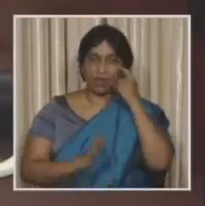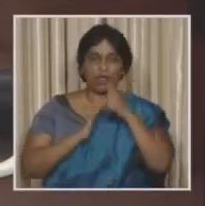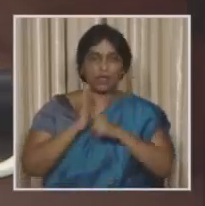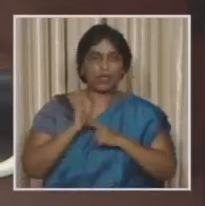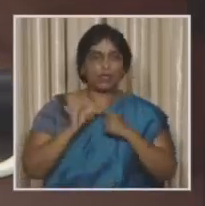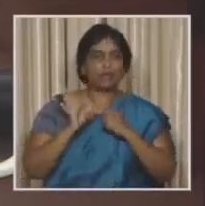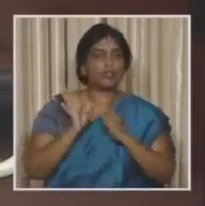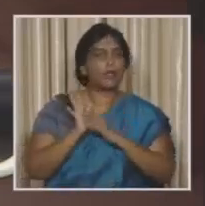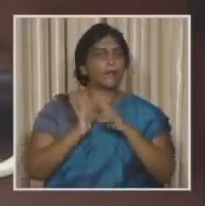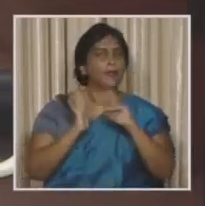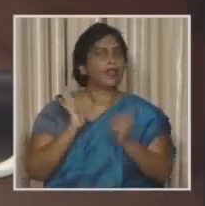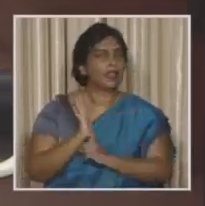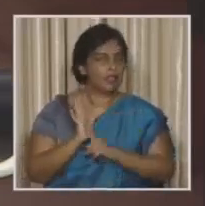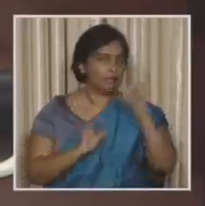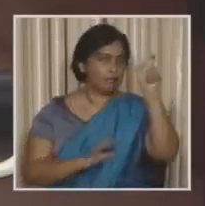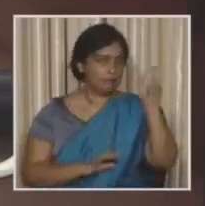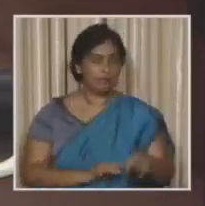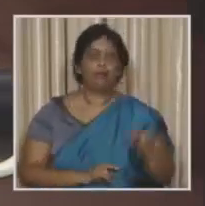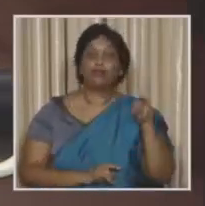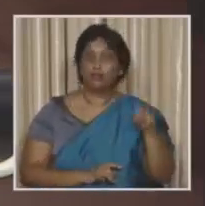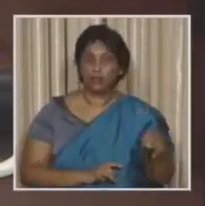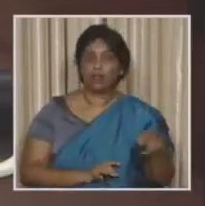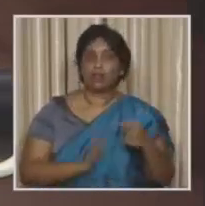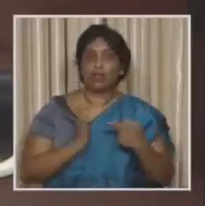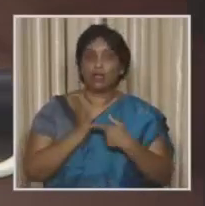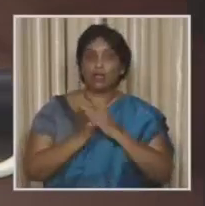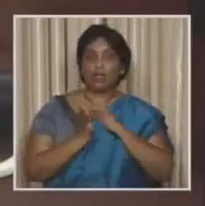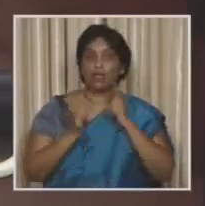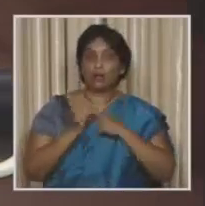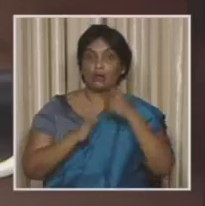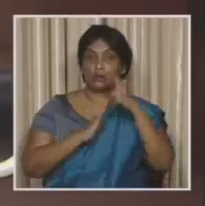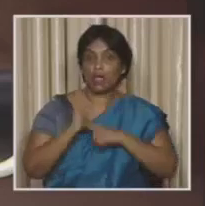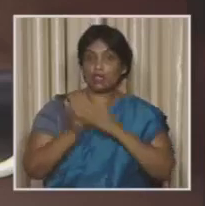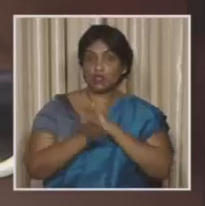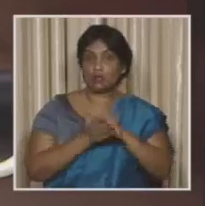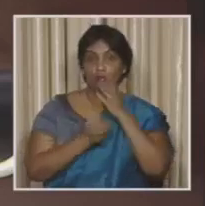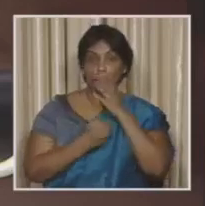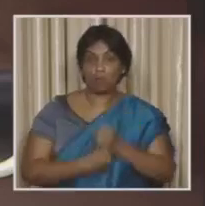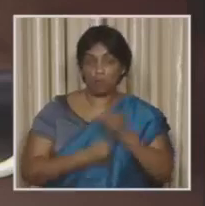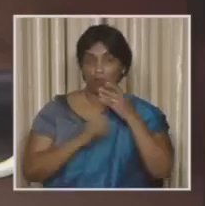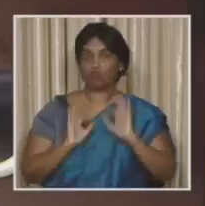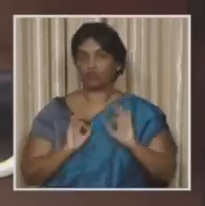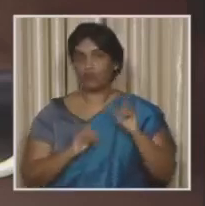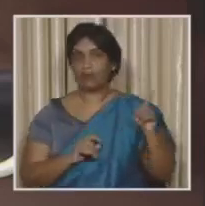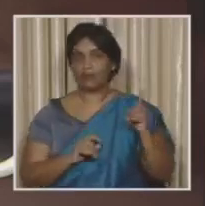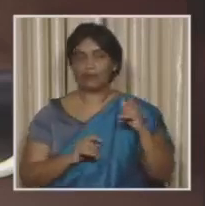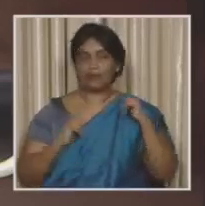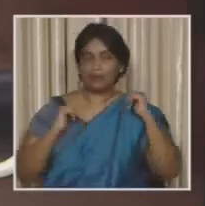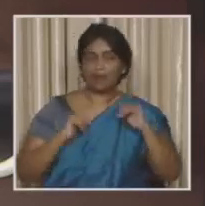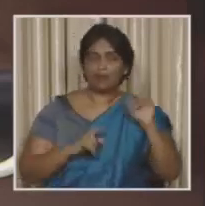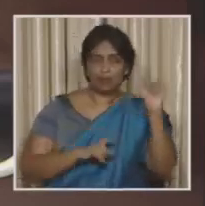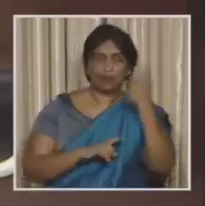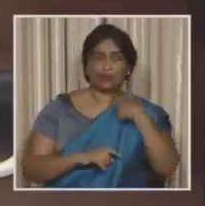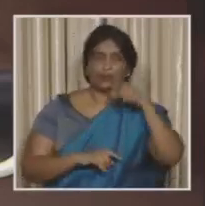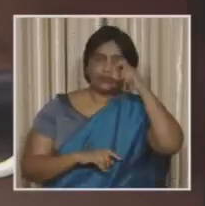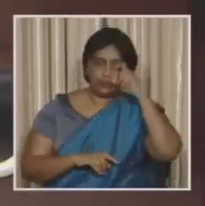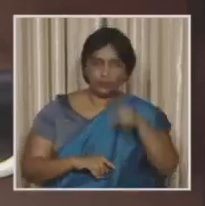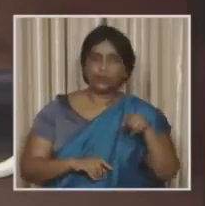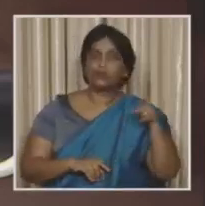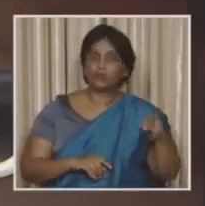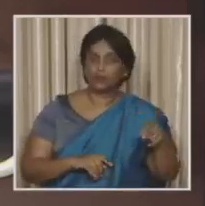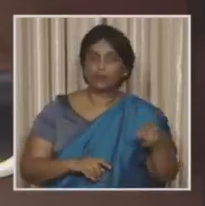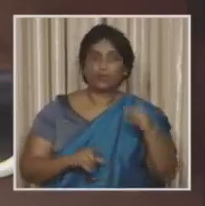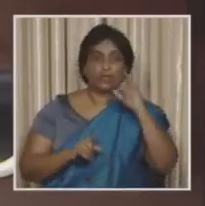පුද්ගලයා, ඔහු තමයි තාජ් සමුද්‍ර හෝටලේ පුපුරවා ගැනීමට භාජනේ ලැබසුනේ. නම්ිත අප කවුරුත් දැක්කා ඒ